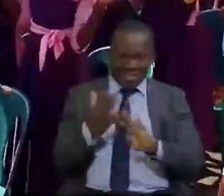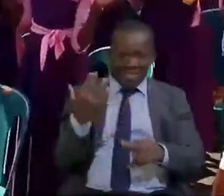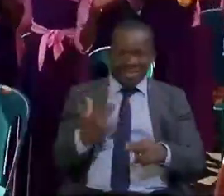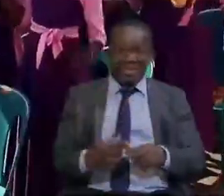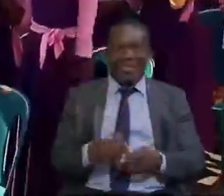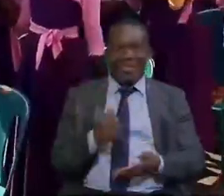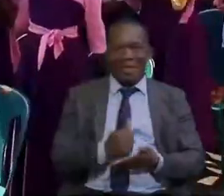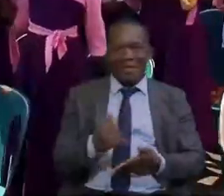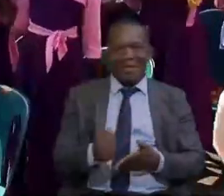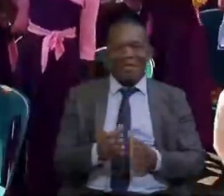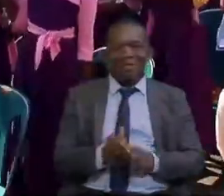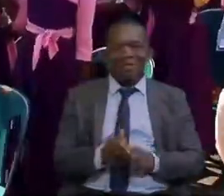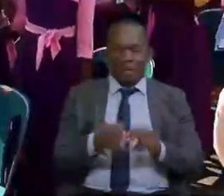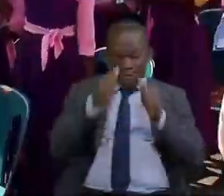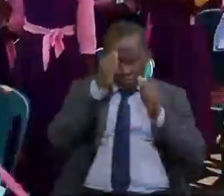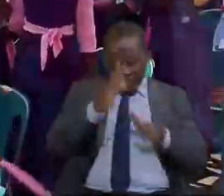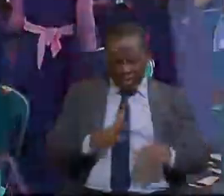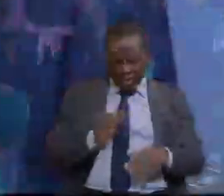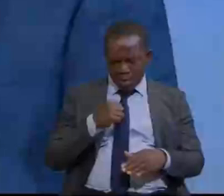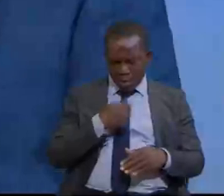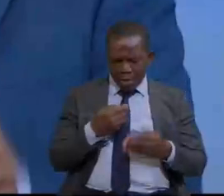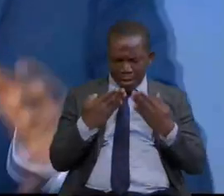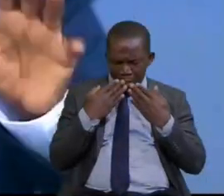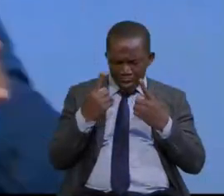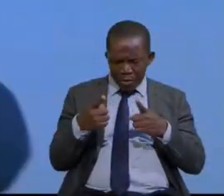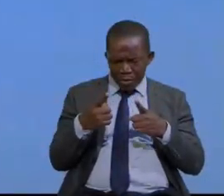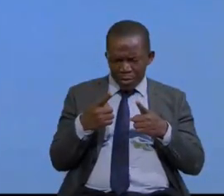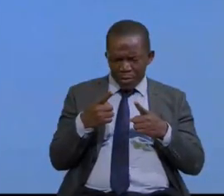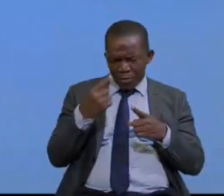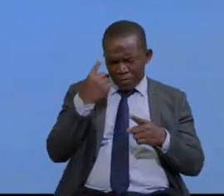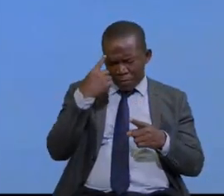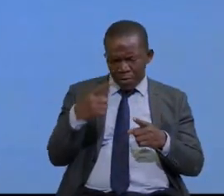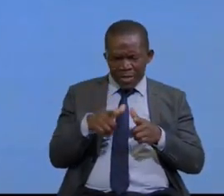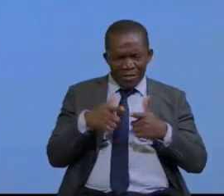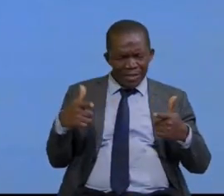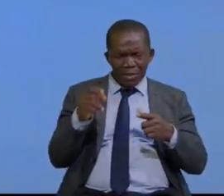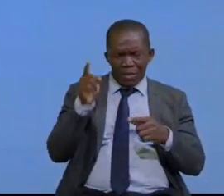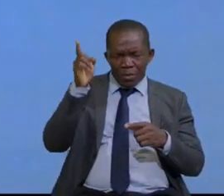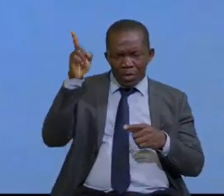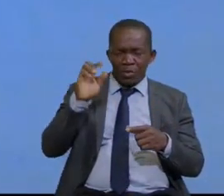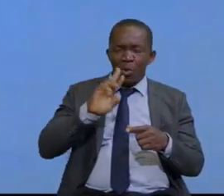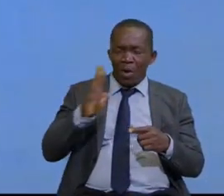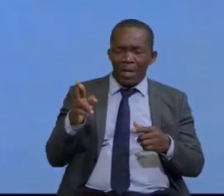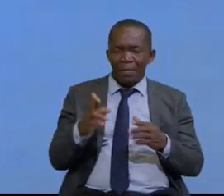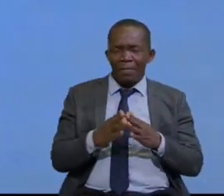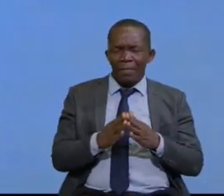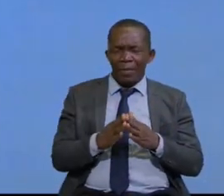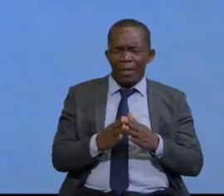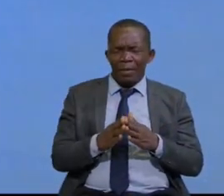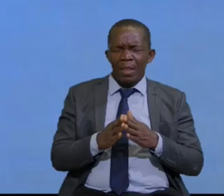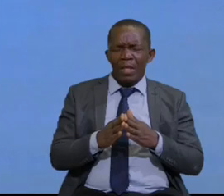Père, nous te remercions, nous bénissons ton nom. Oh, quel grand Dieu es-tu à tout moment, à chaque moment.